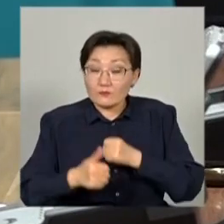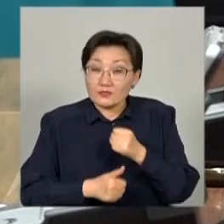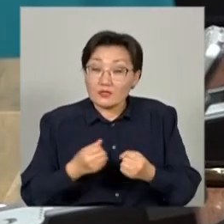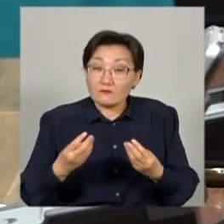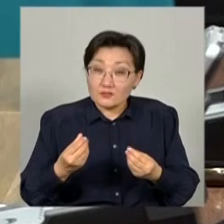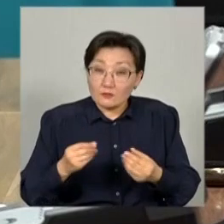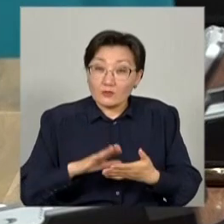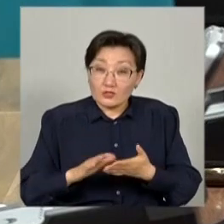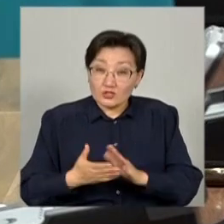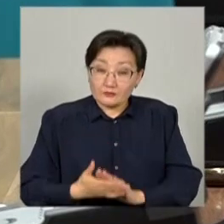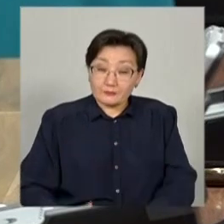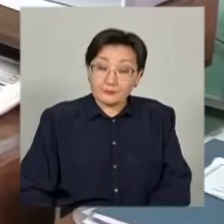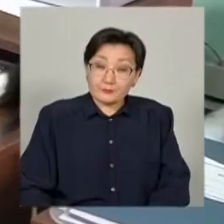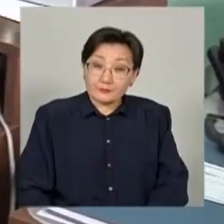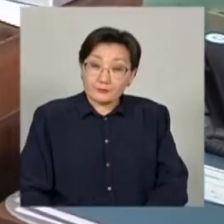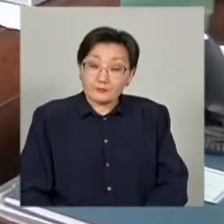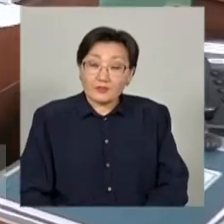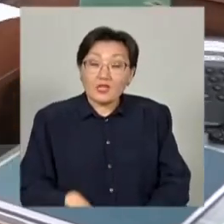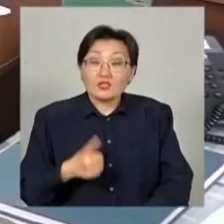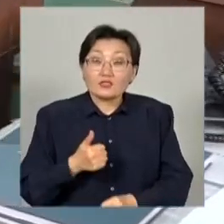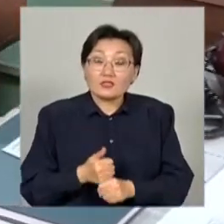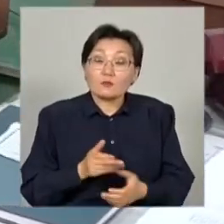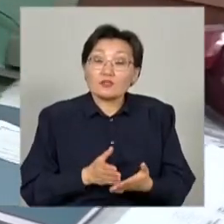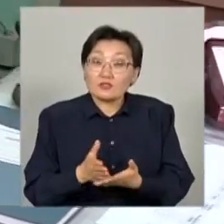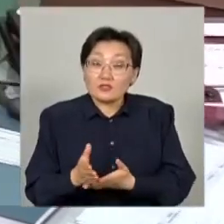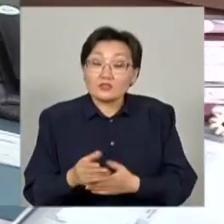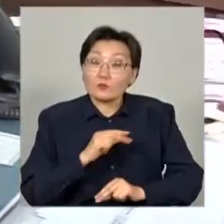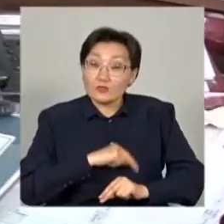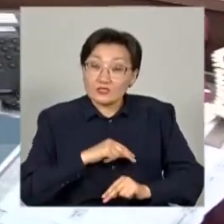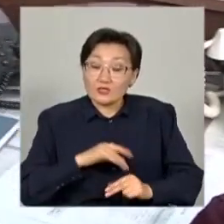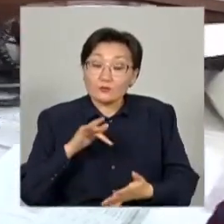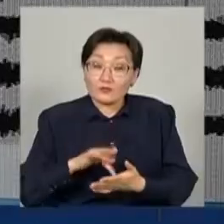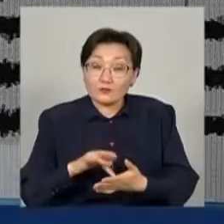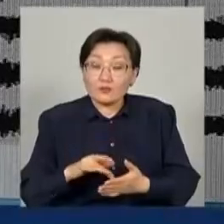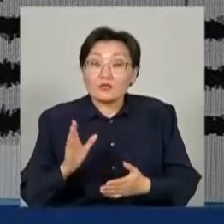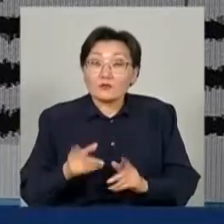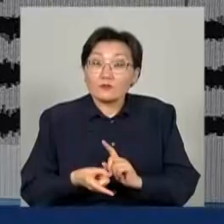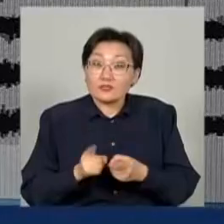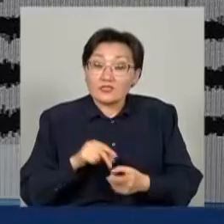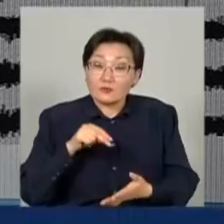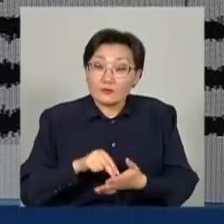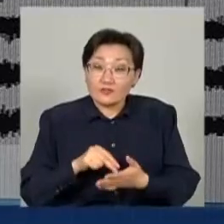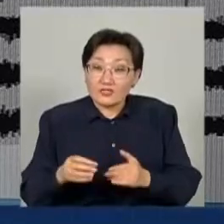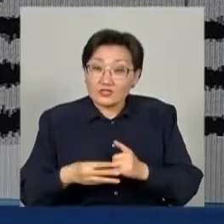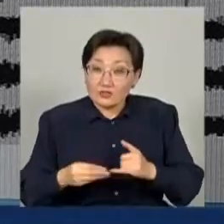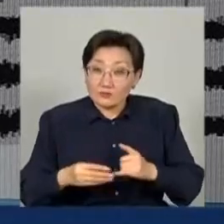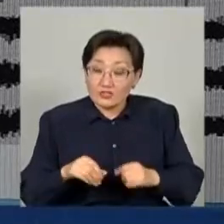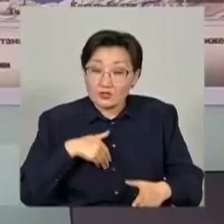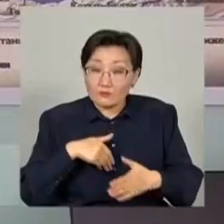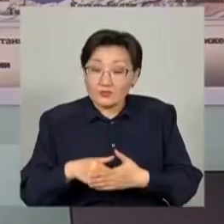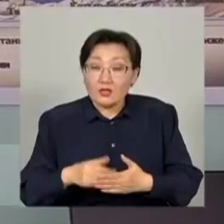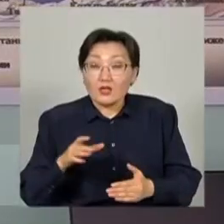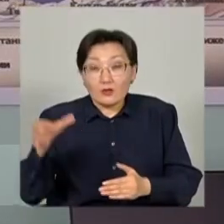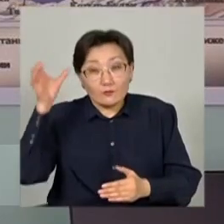финансовых положений. Основными направлениями деятельности центра станут оценка сейсмической активности, научные